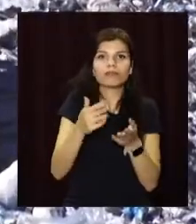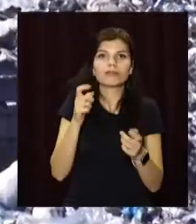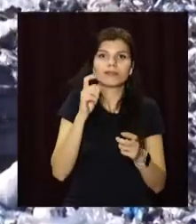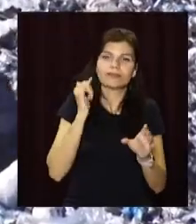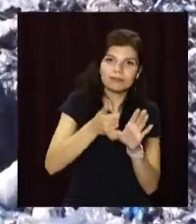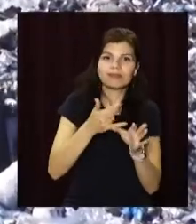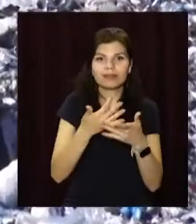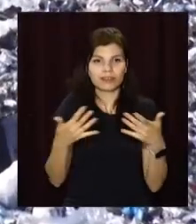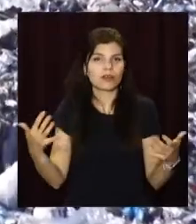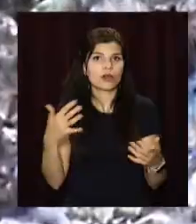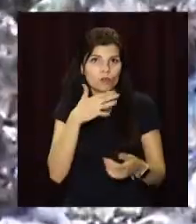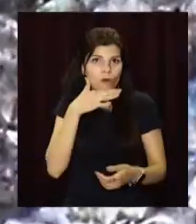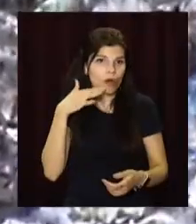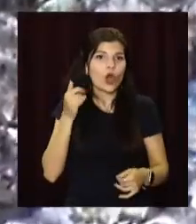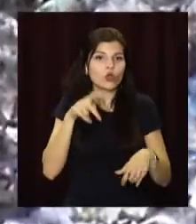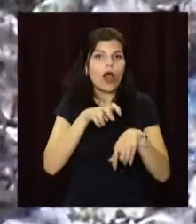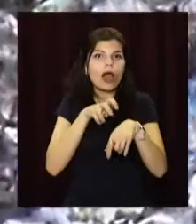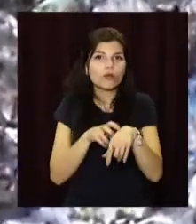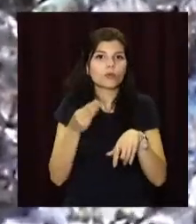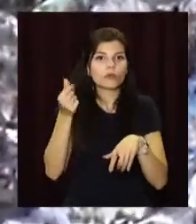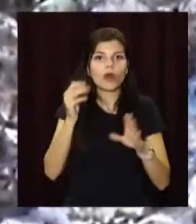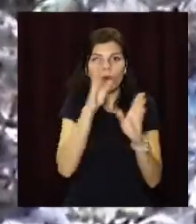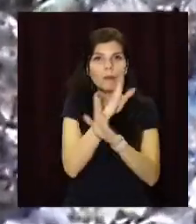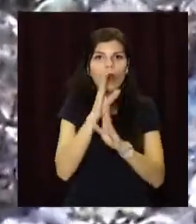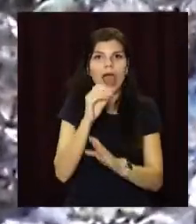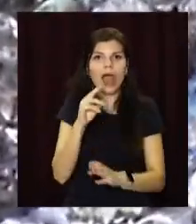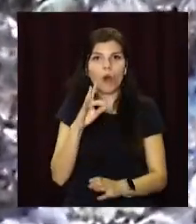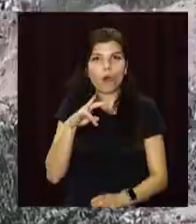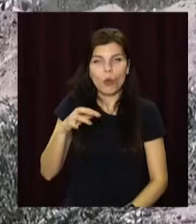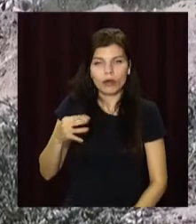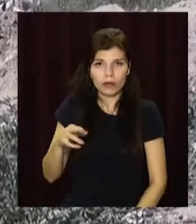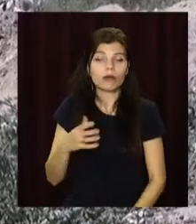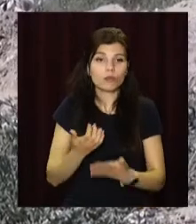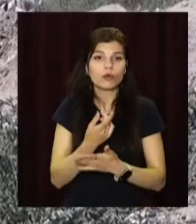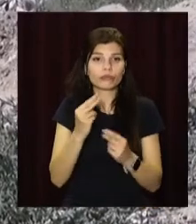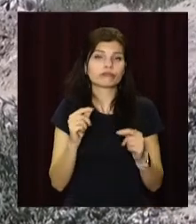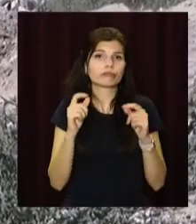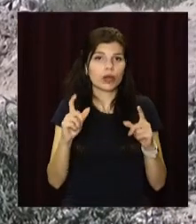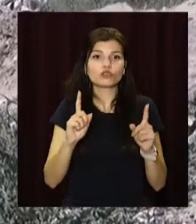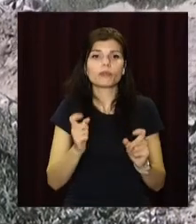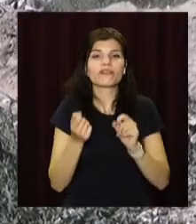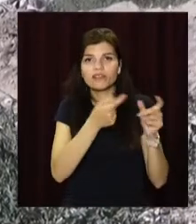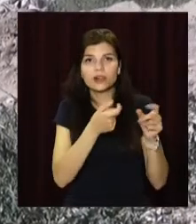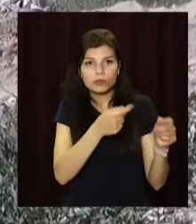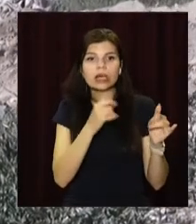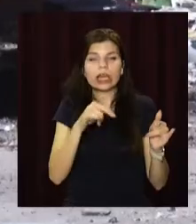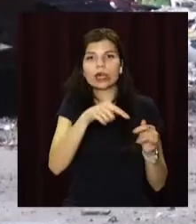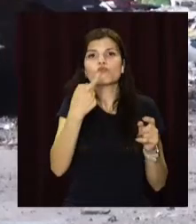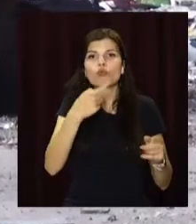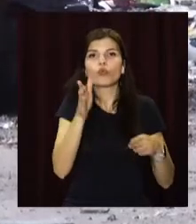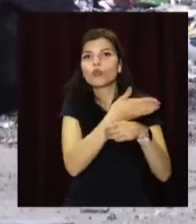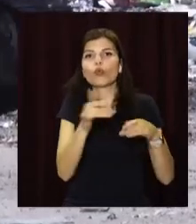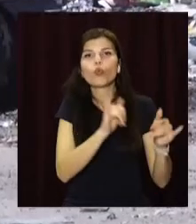ввели також екологічний податок. Тому з'явилася і необхідність збільшити комплексний тариф на вивезення та утилізацію